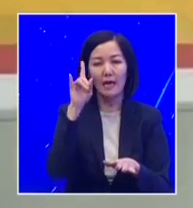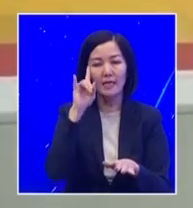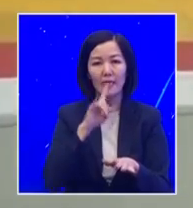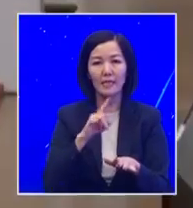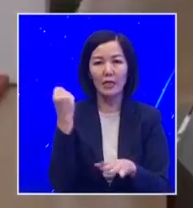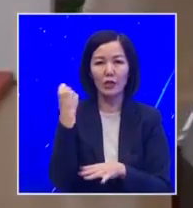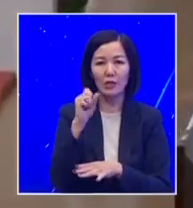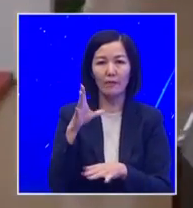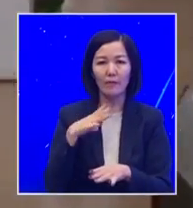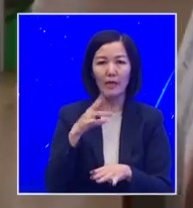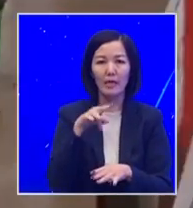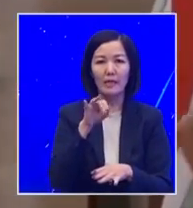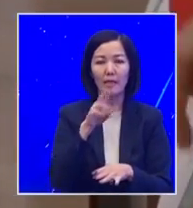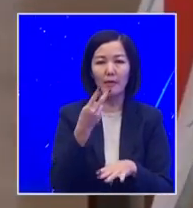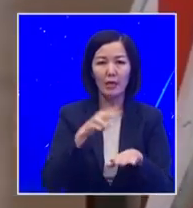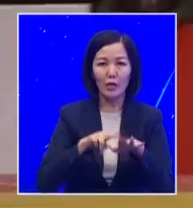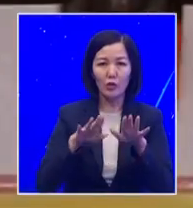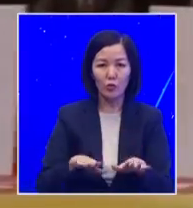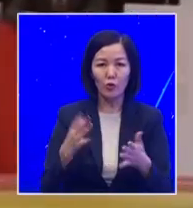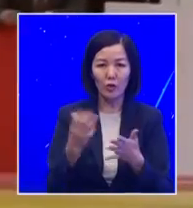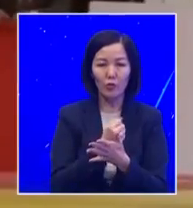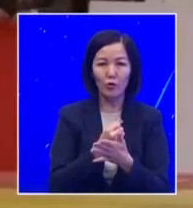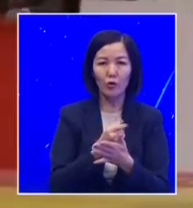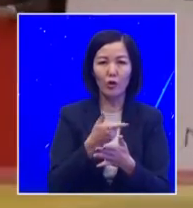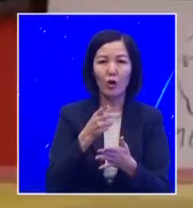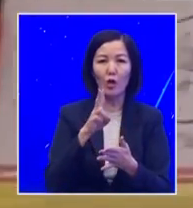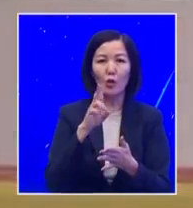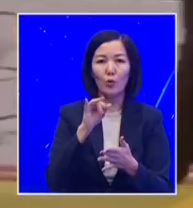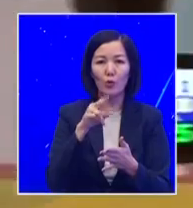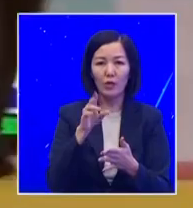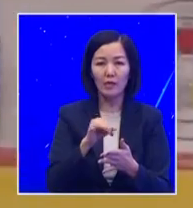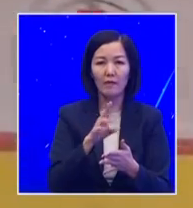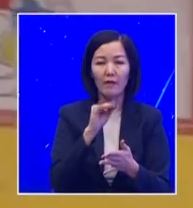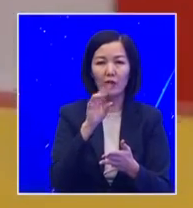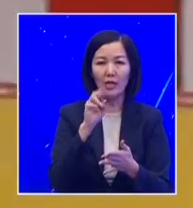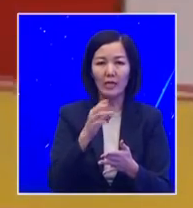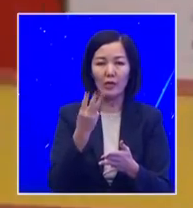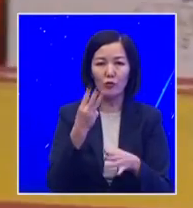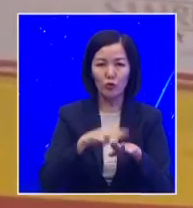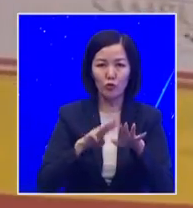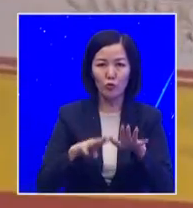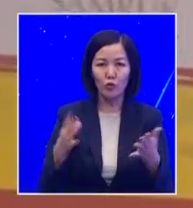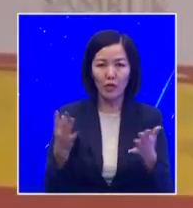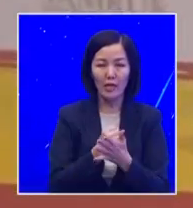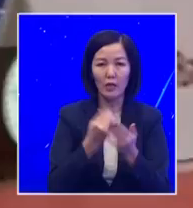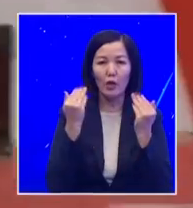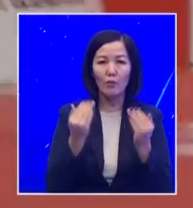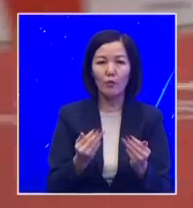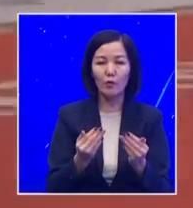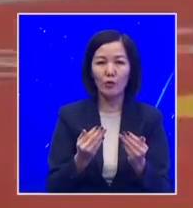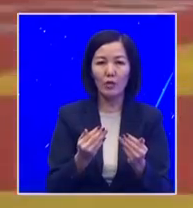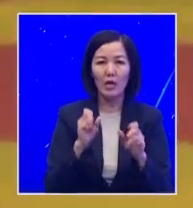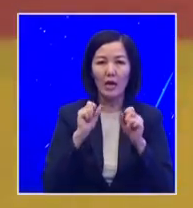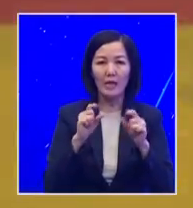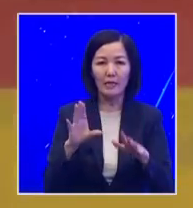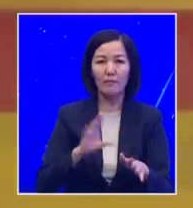атанды. Дамир Болатбеков екінші орыннан көрінді. Гүлназ Нұрдинова мен Жанар Қашқын қола жүлдеге ие болды. Бүгін жерлестеріміздің